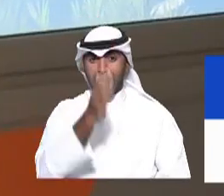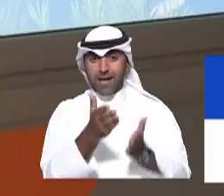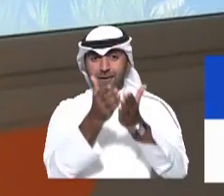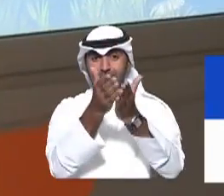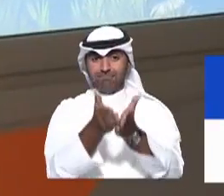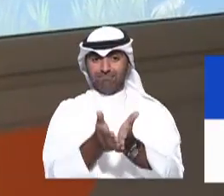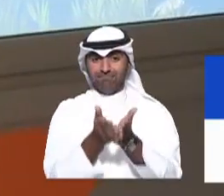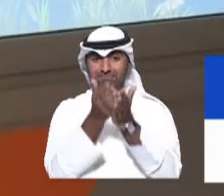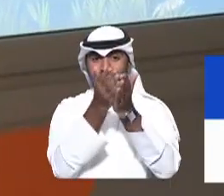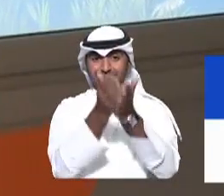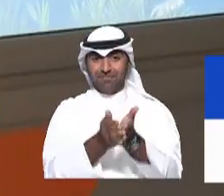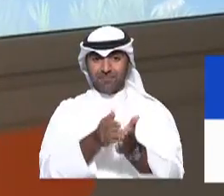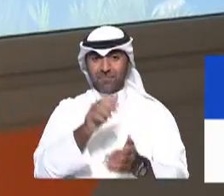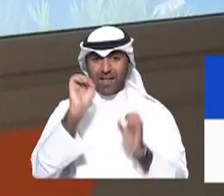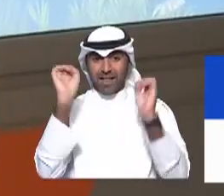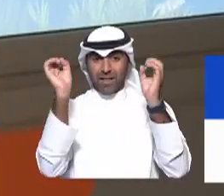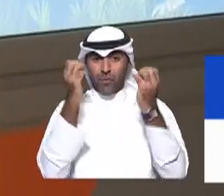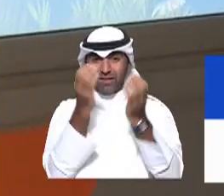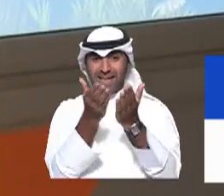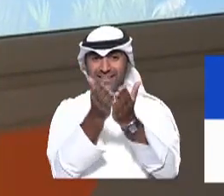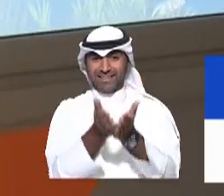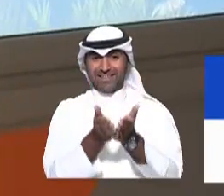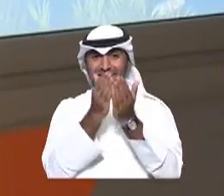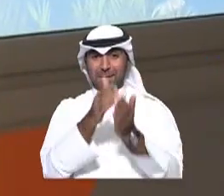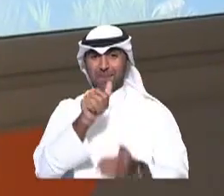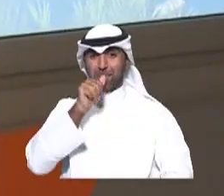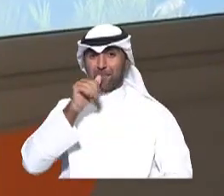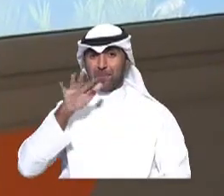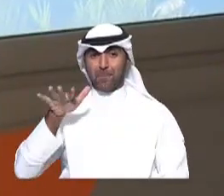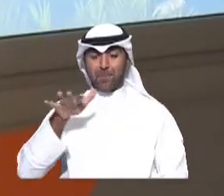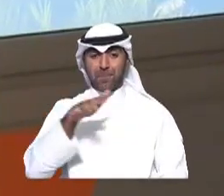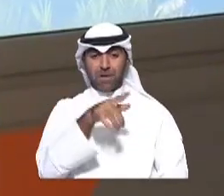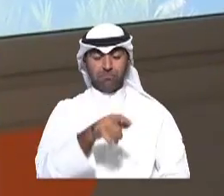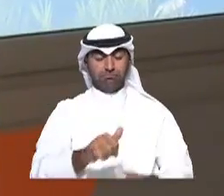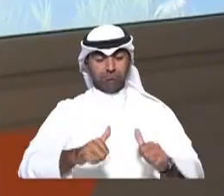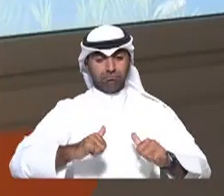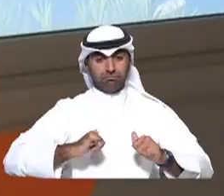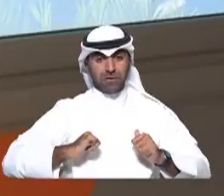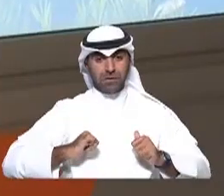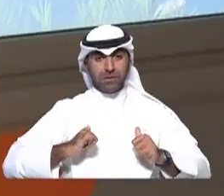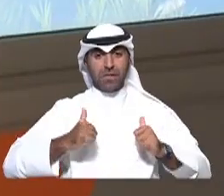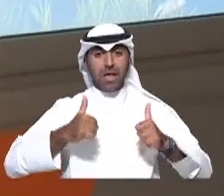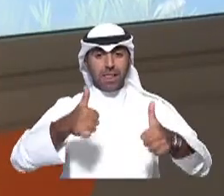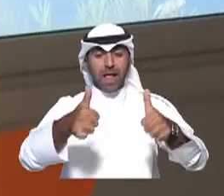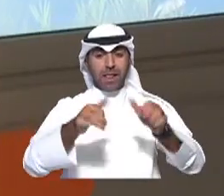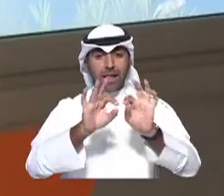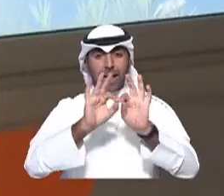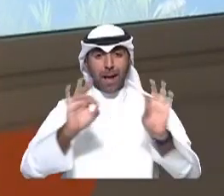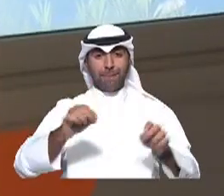حماية الوطن وحماية المواطنين والمقيمين، بجانب حماية أو منع